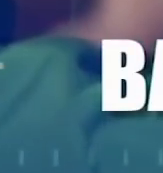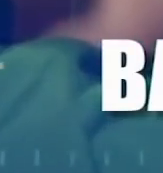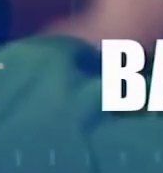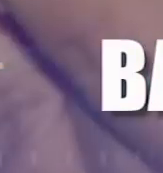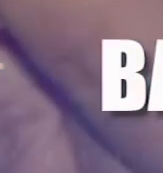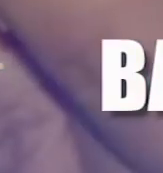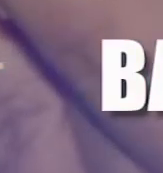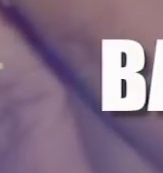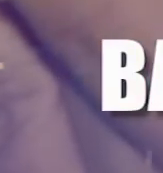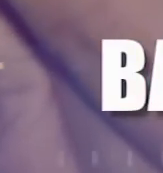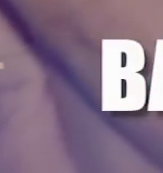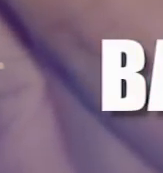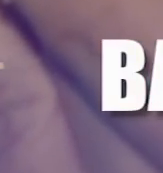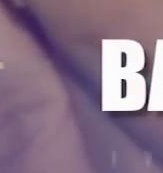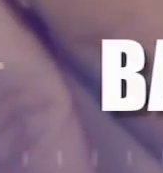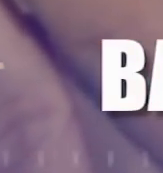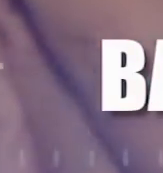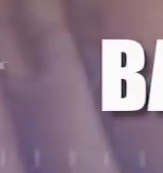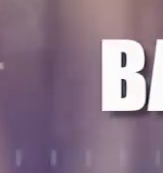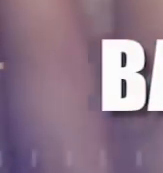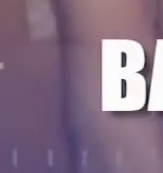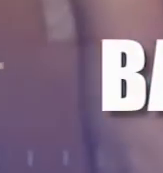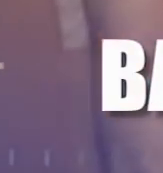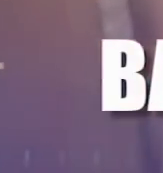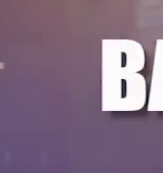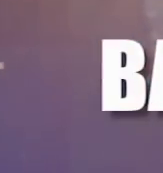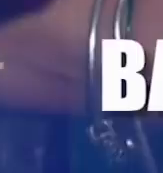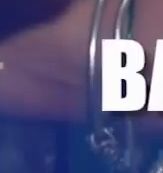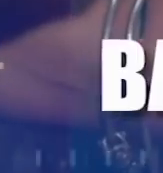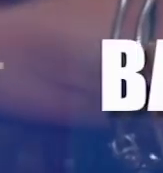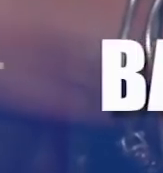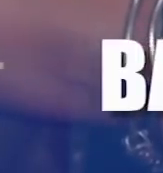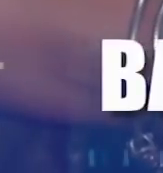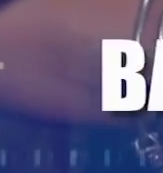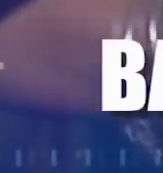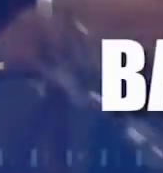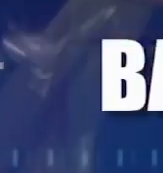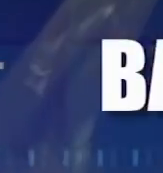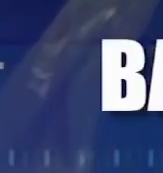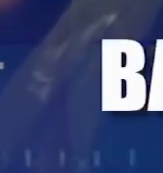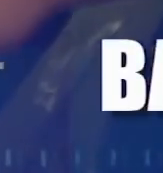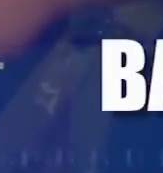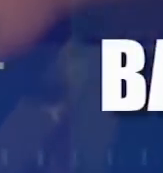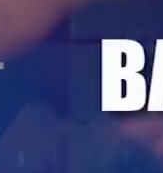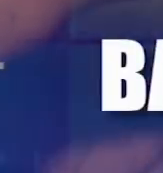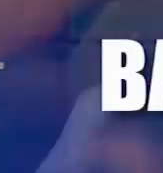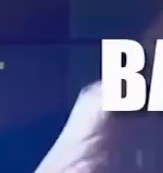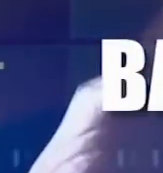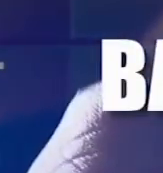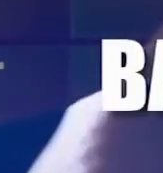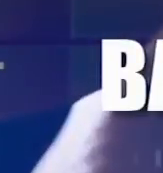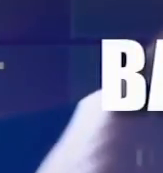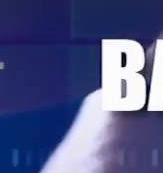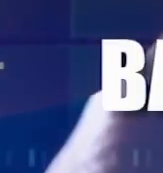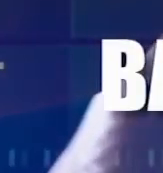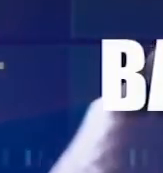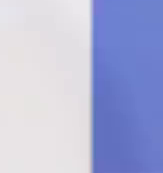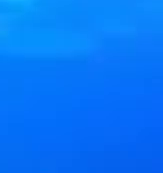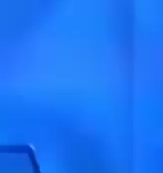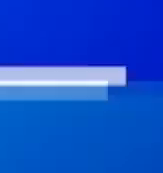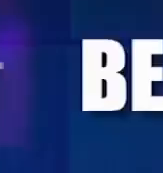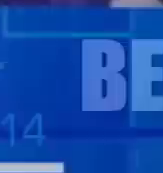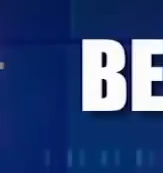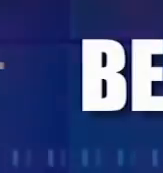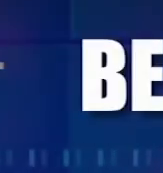Saksihan ngayong gabi, iba't ibang business groups, hiniling sa gobyerno na payagan na silang gamitin bilang booster ang sobrang nilang supply ng